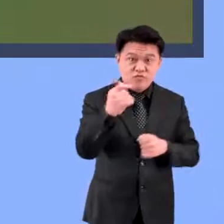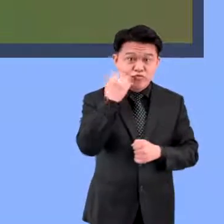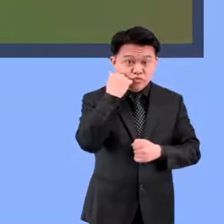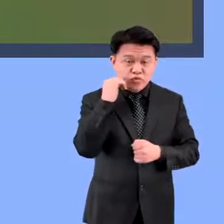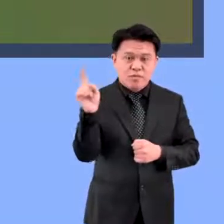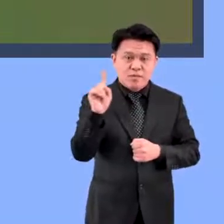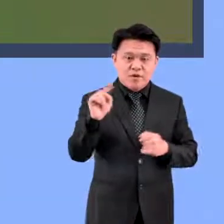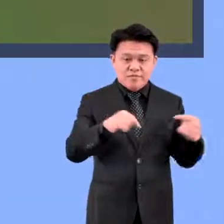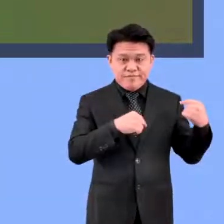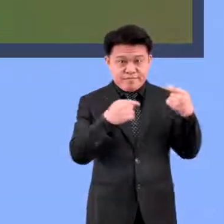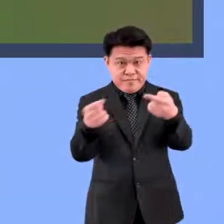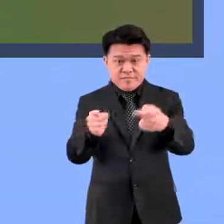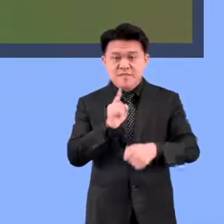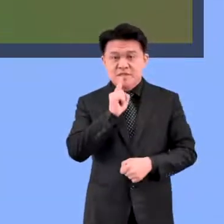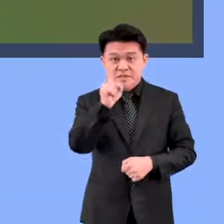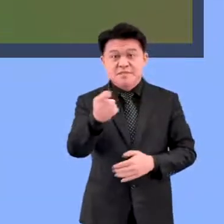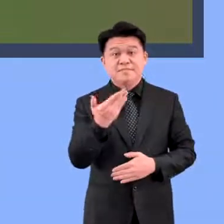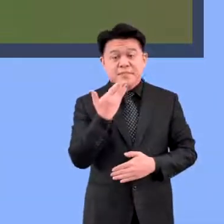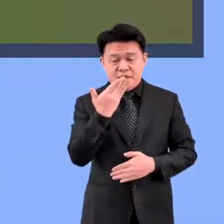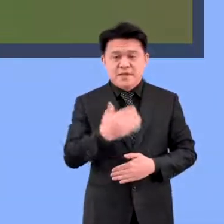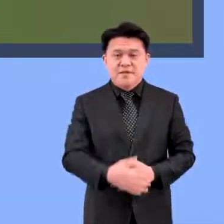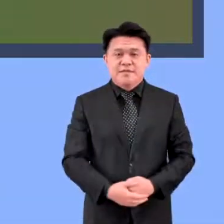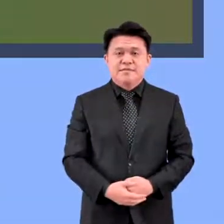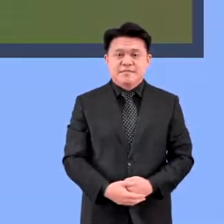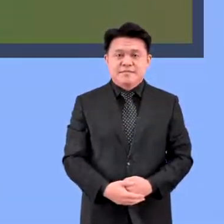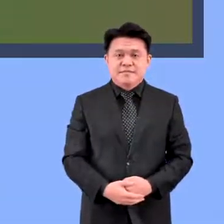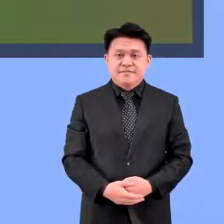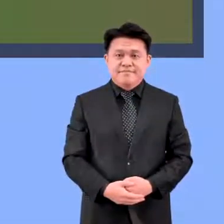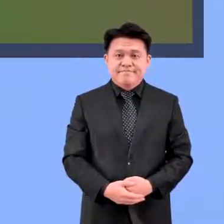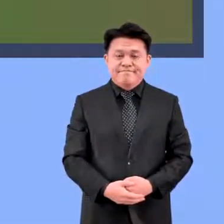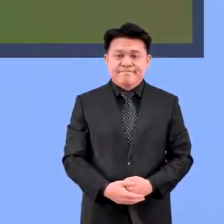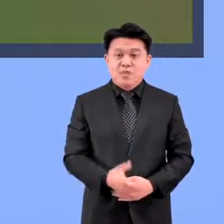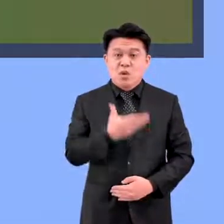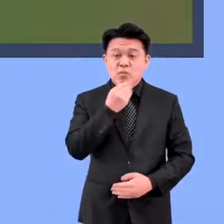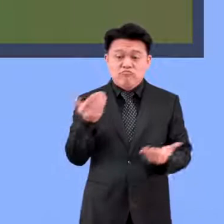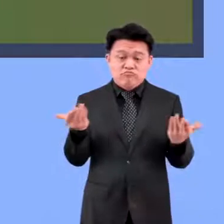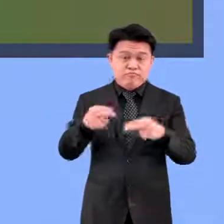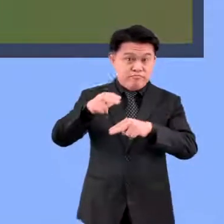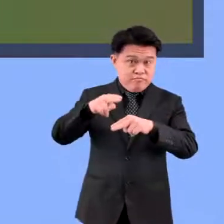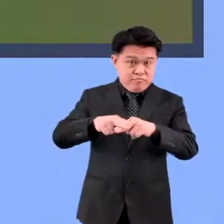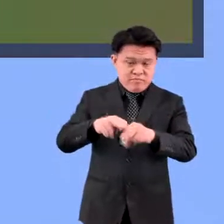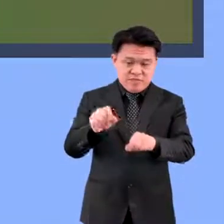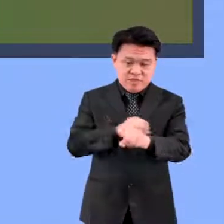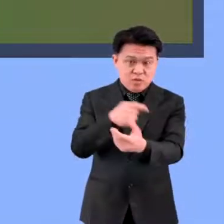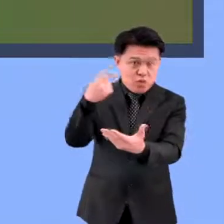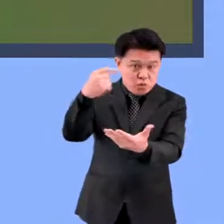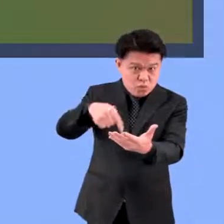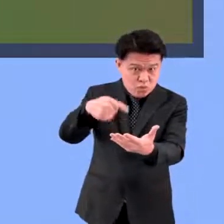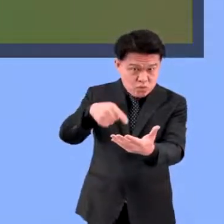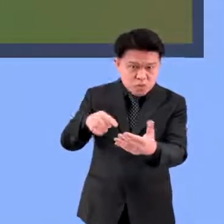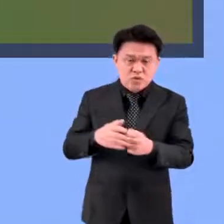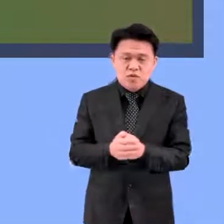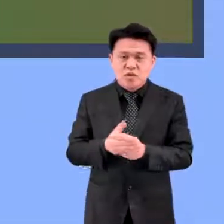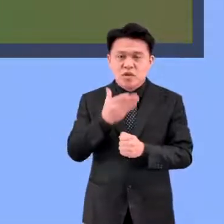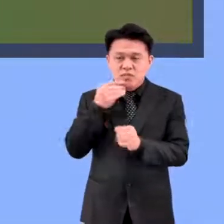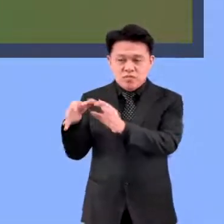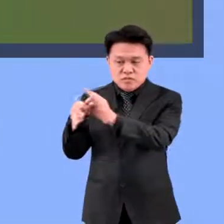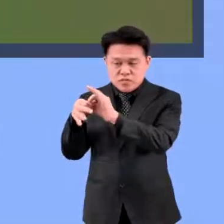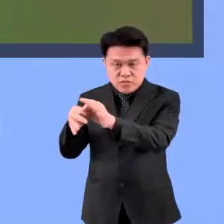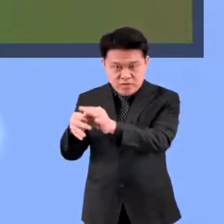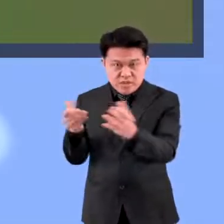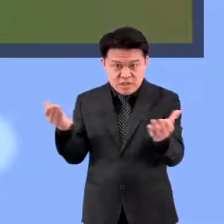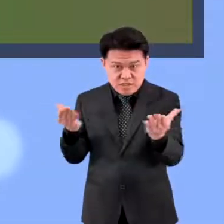장애인이라면 누구나 참여 신청이 가능합니다. 복지 일자리 특수교육,